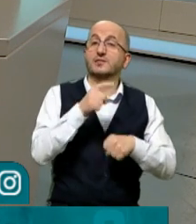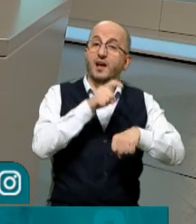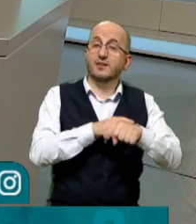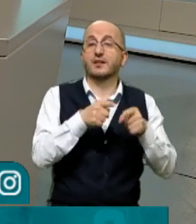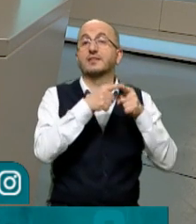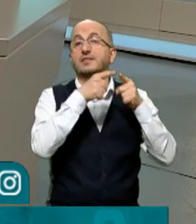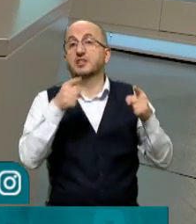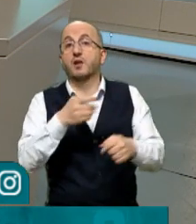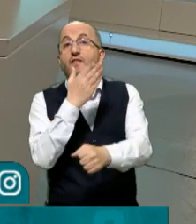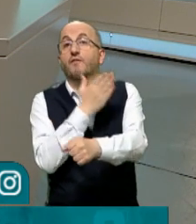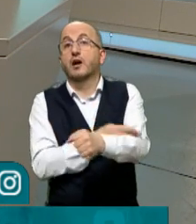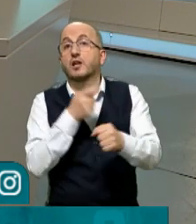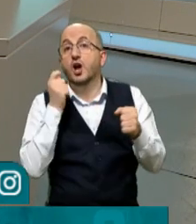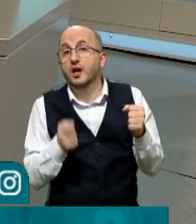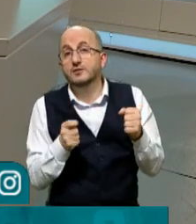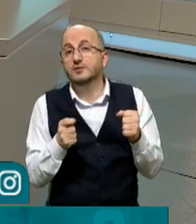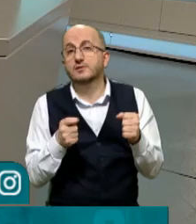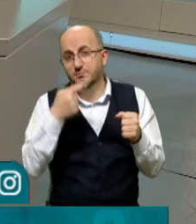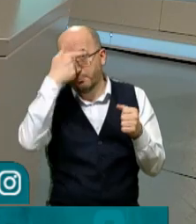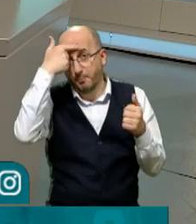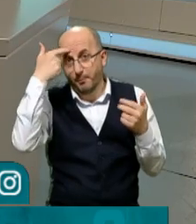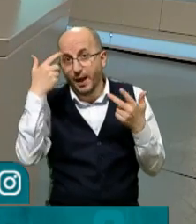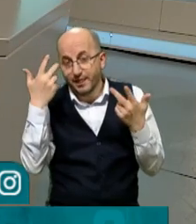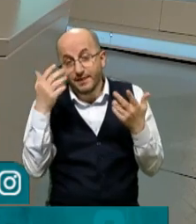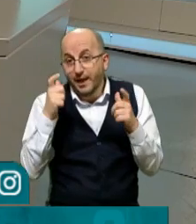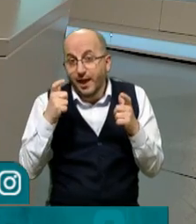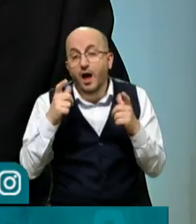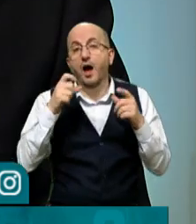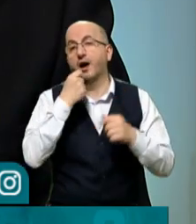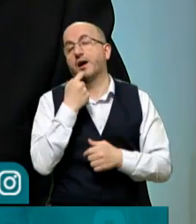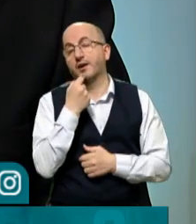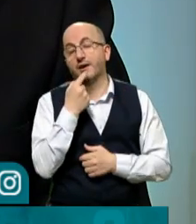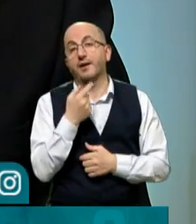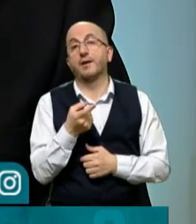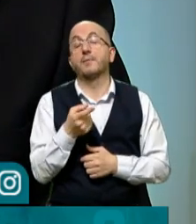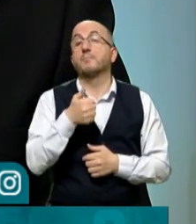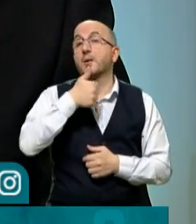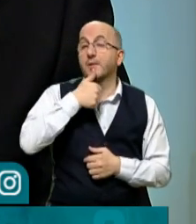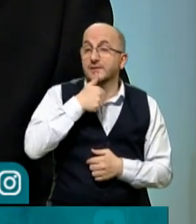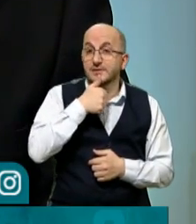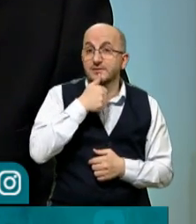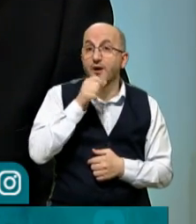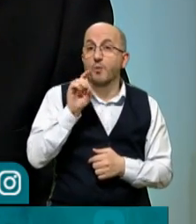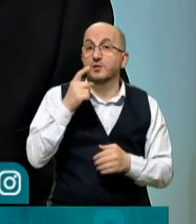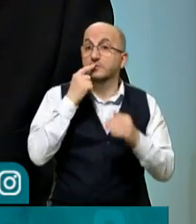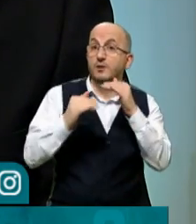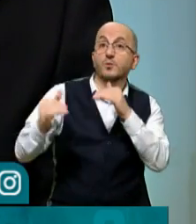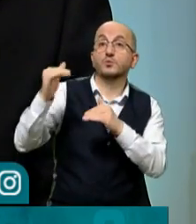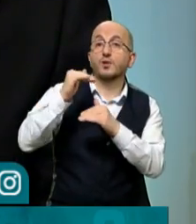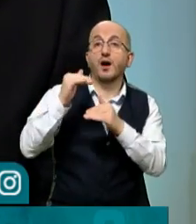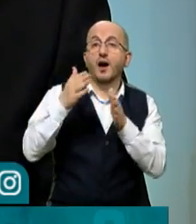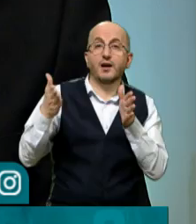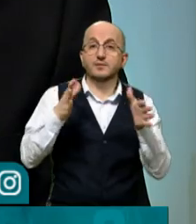vatanı aslinizi belirlediniz mi? Asıl vatanınızı belirlediniz. Neresi? Ankara'dır. Dolayısıyla babanız da buluğa erdiğinizden dolayı